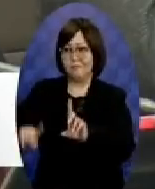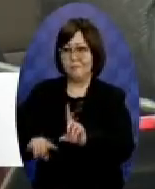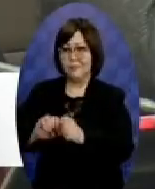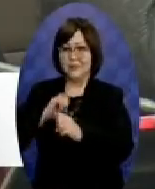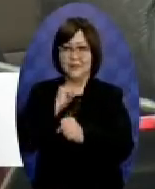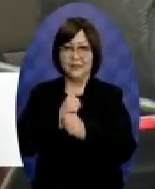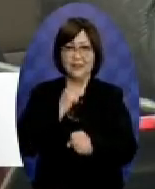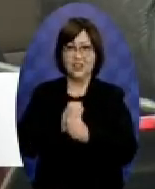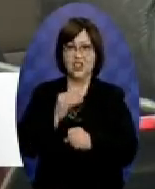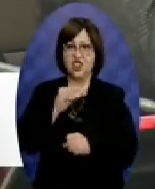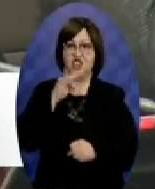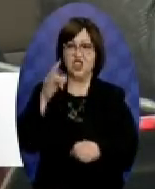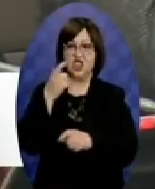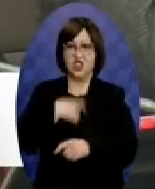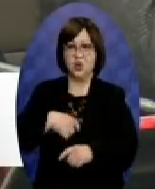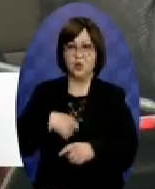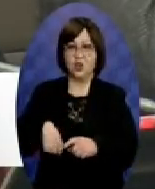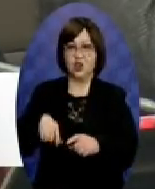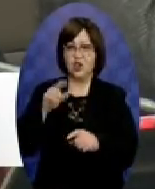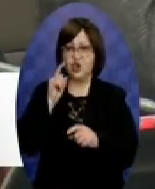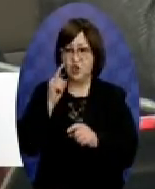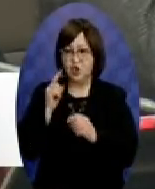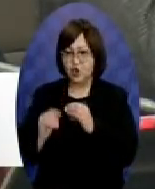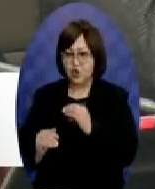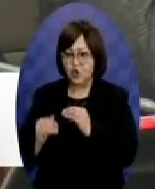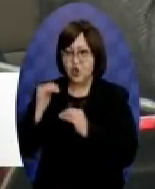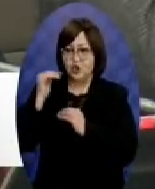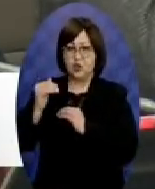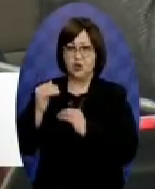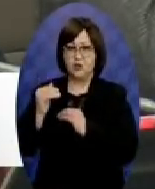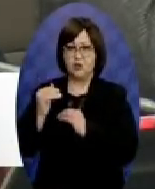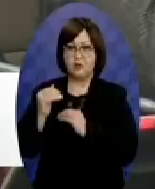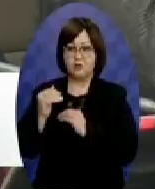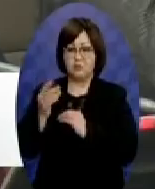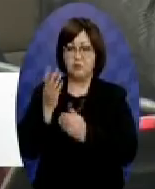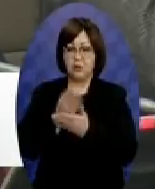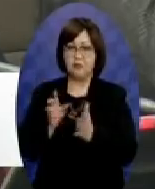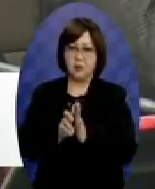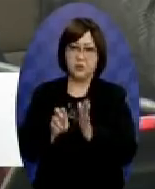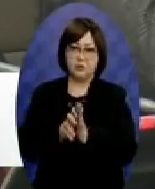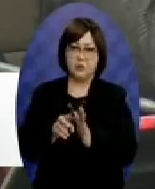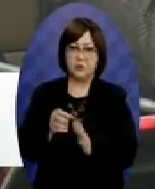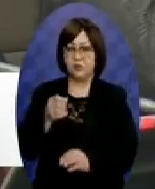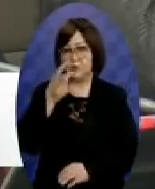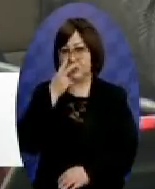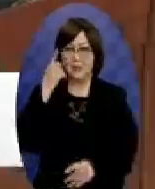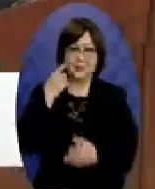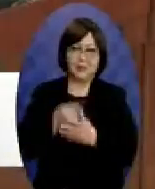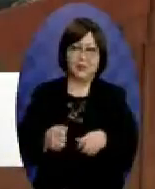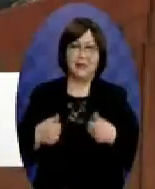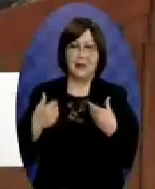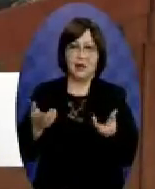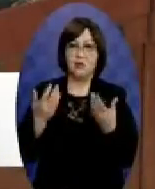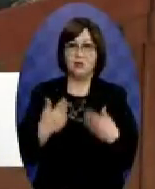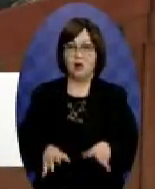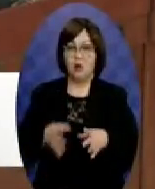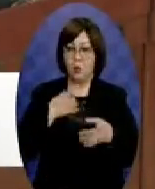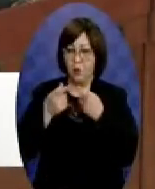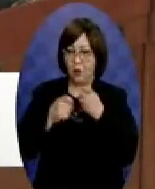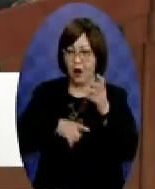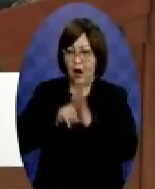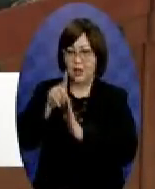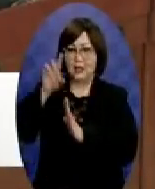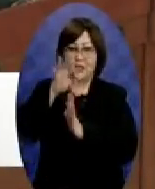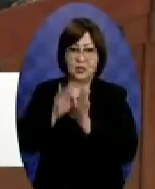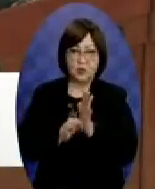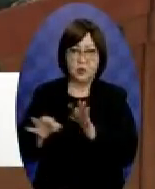нэг шатлалын дээр байхад бол ерөөсөө болохгүй зүйл бол байхгүй юм аа гэж би бодож энэ саналыг гаргасан. Хуралдаанаар анхны